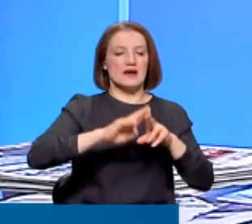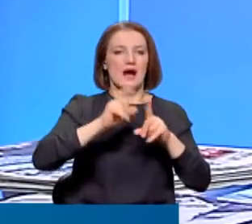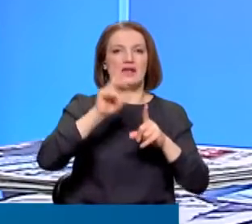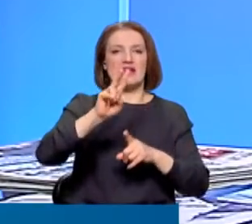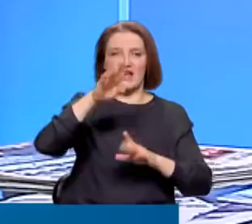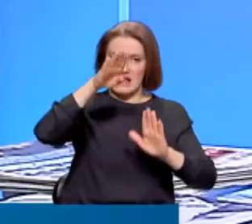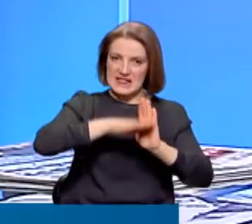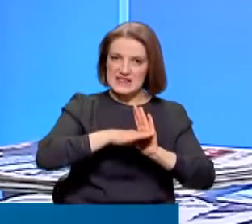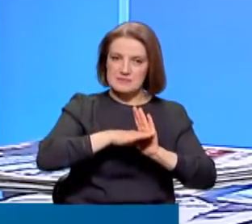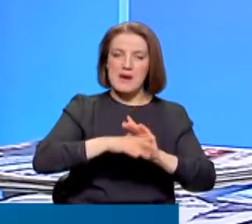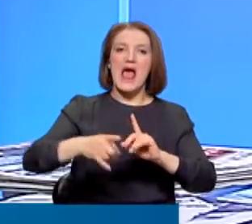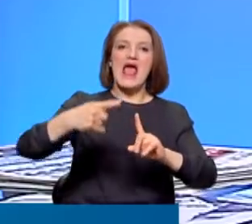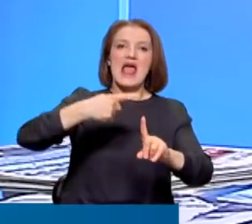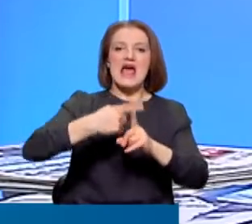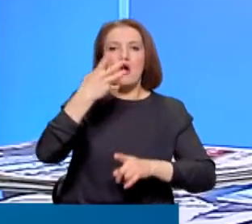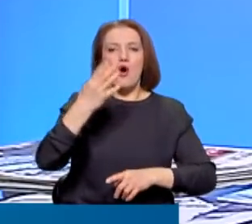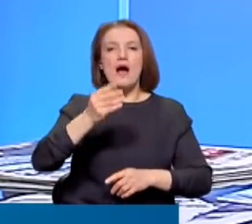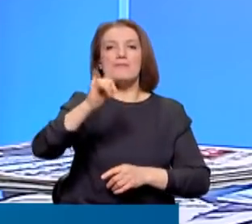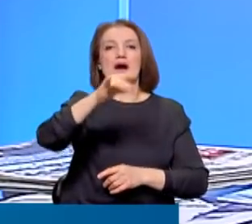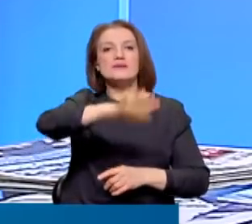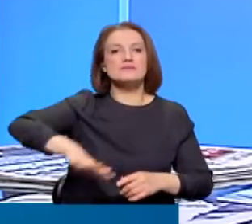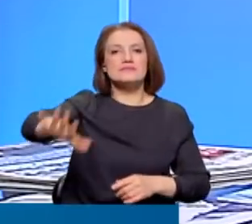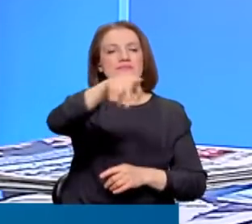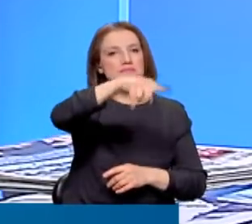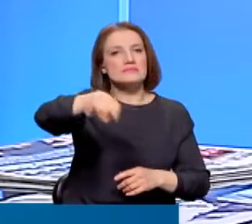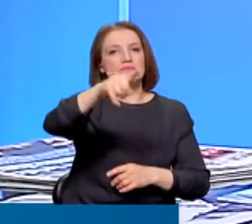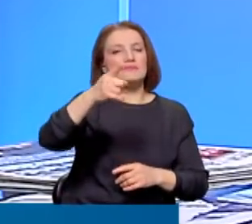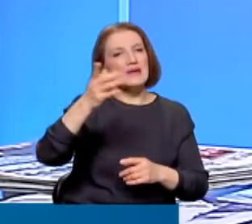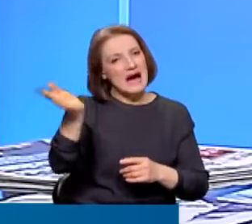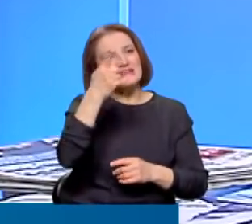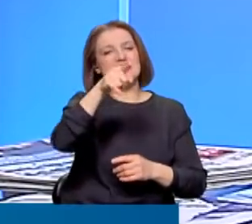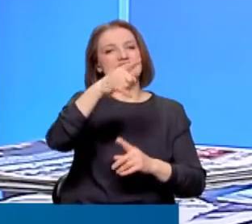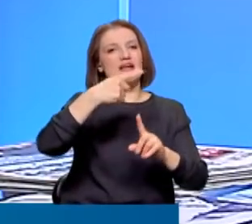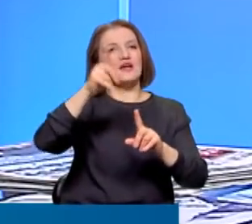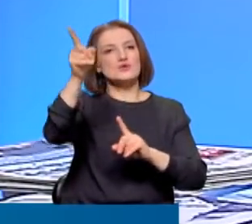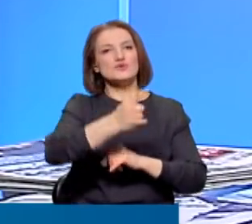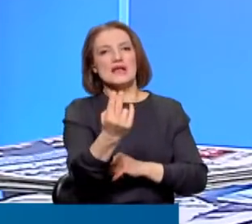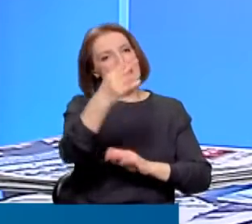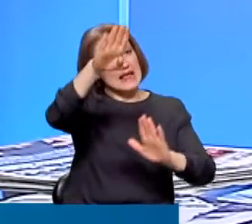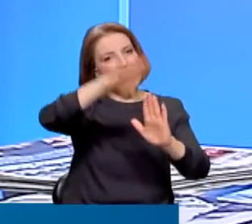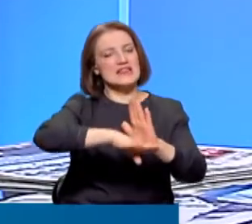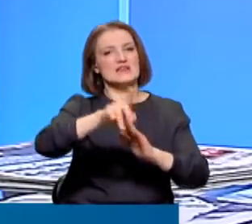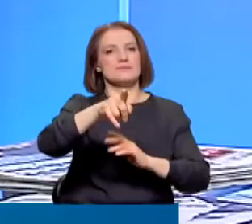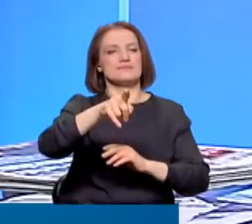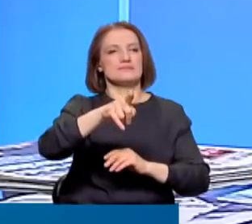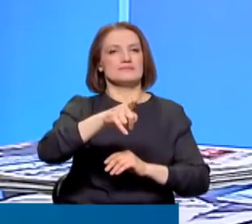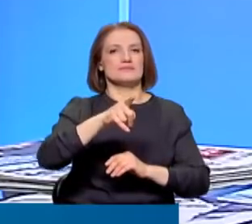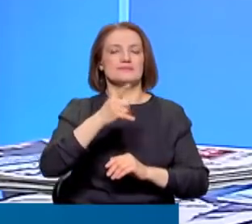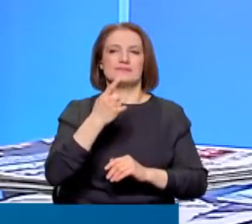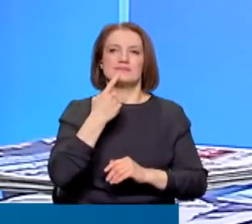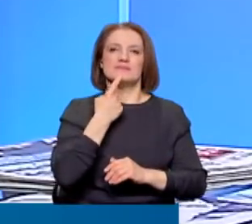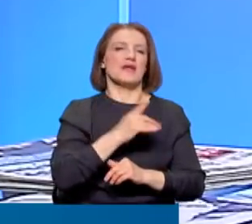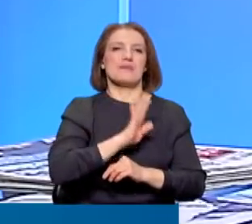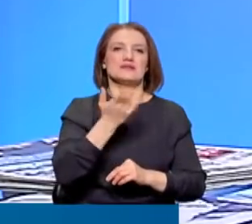KDV indirimine ek olarak da marketlerden bir beklenti Hadi bir yüzde 7'de sizindir verin demez Hal Yasası